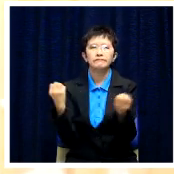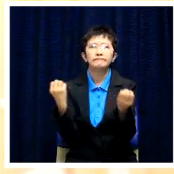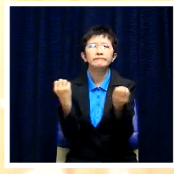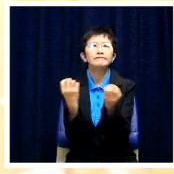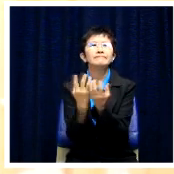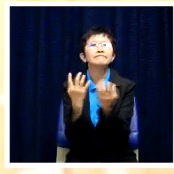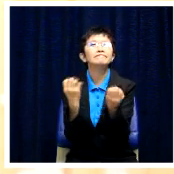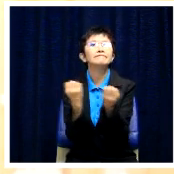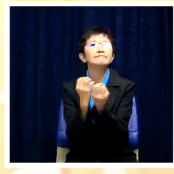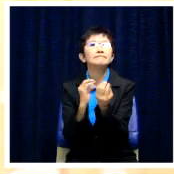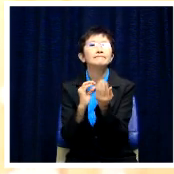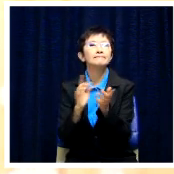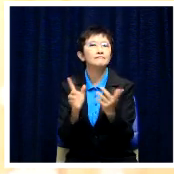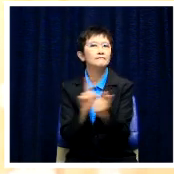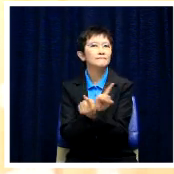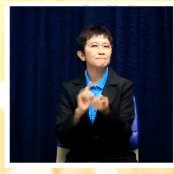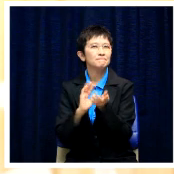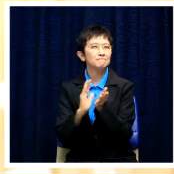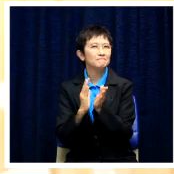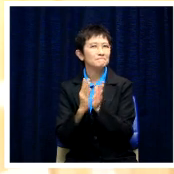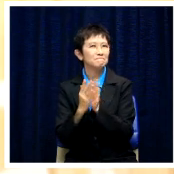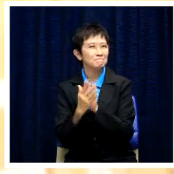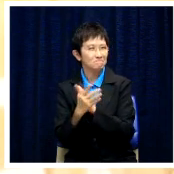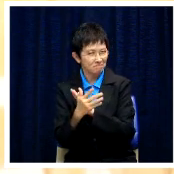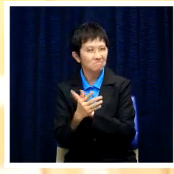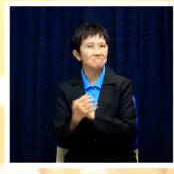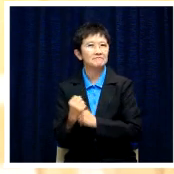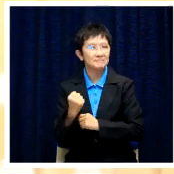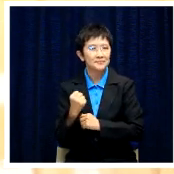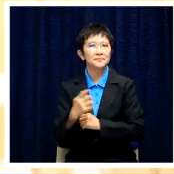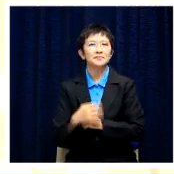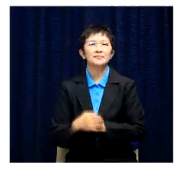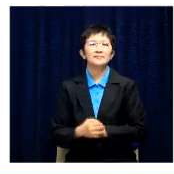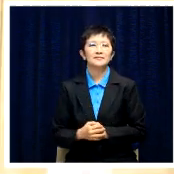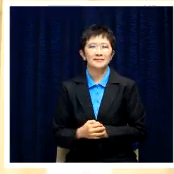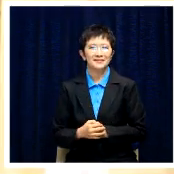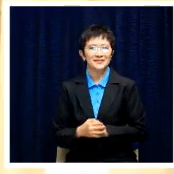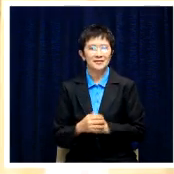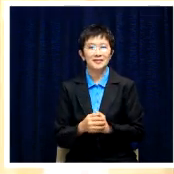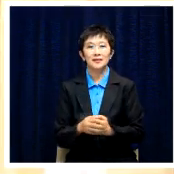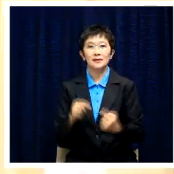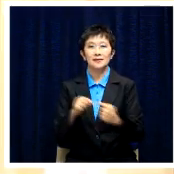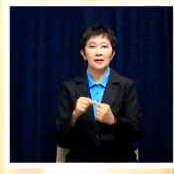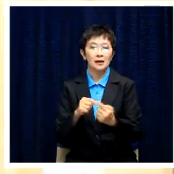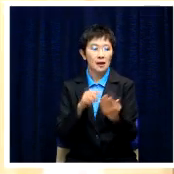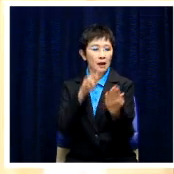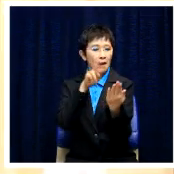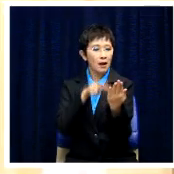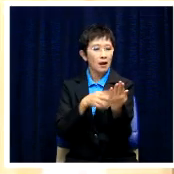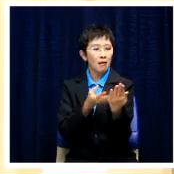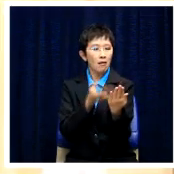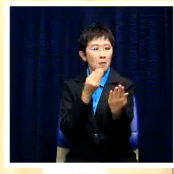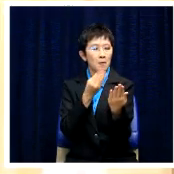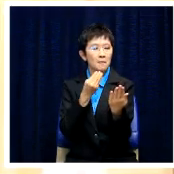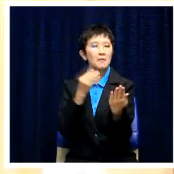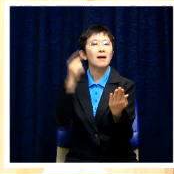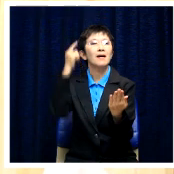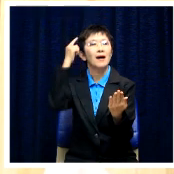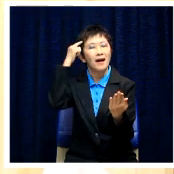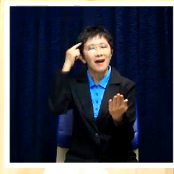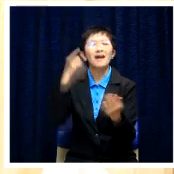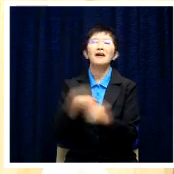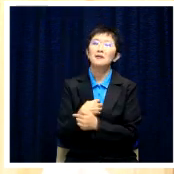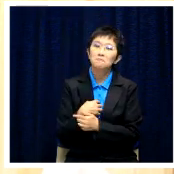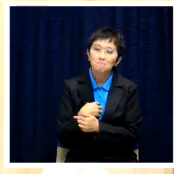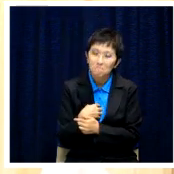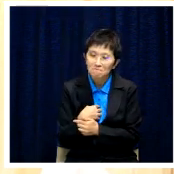ลต่อการเปลี่ยนแปลงทางสังคมอย่างหลีกเลี่ยงไม่ได้เลยค่ะการรู้เท่าทันสื่อการรู้เท่าทันสารสน